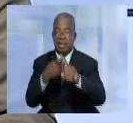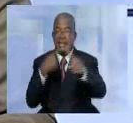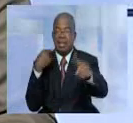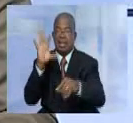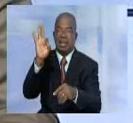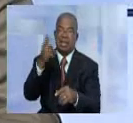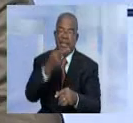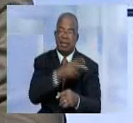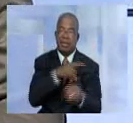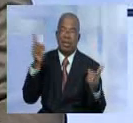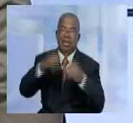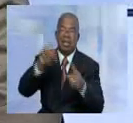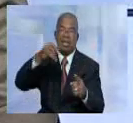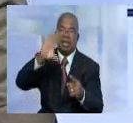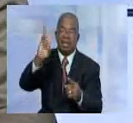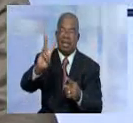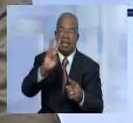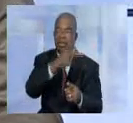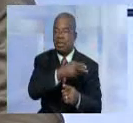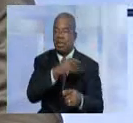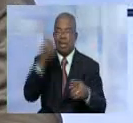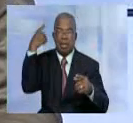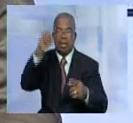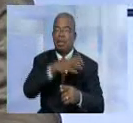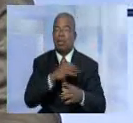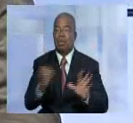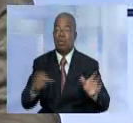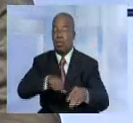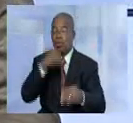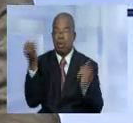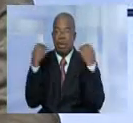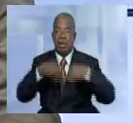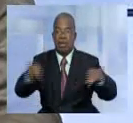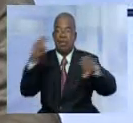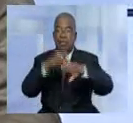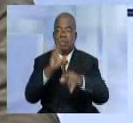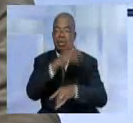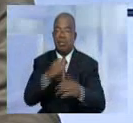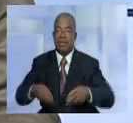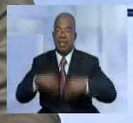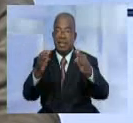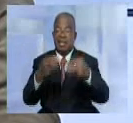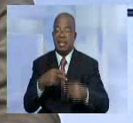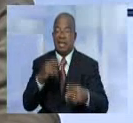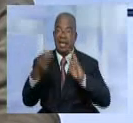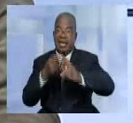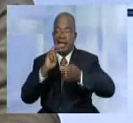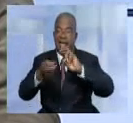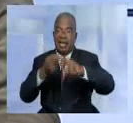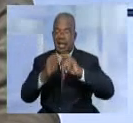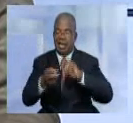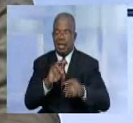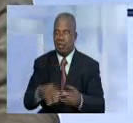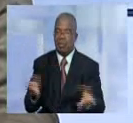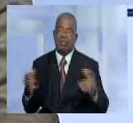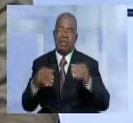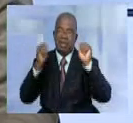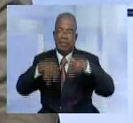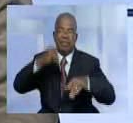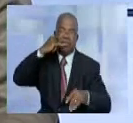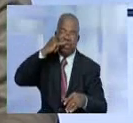à 18h. Pour toute information complémentaire, priez à appeler les contacts suivants 49 40 00 63